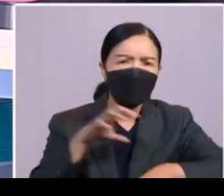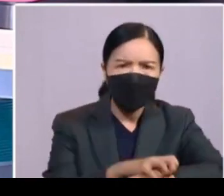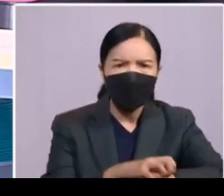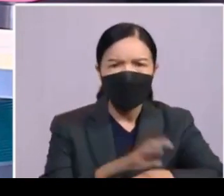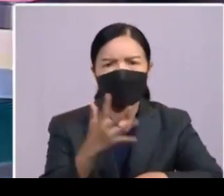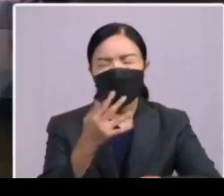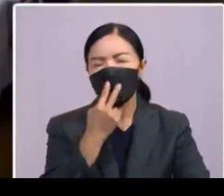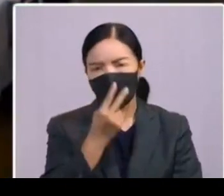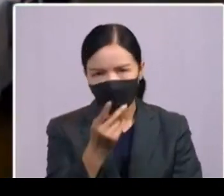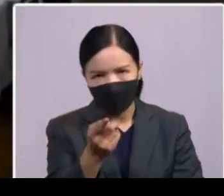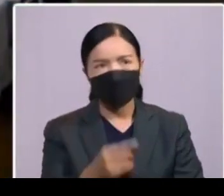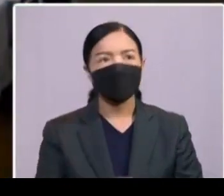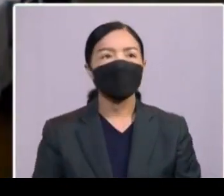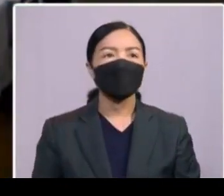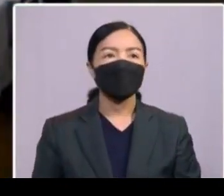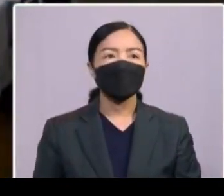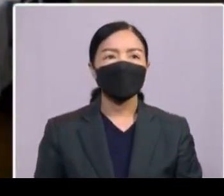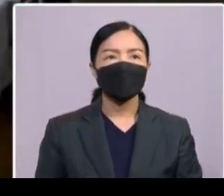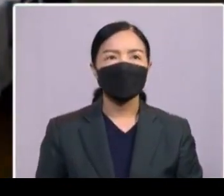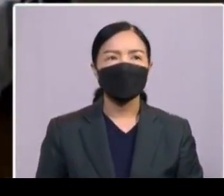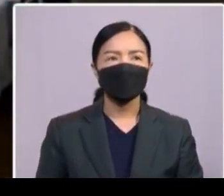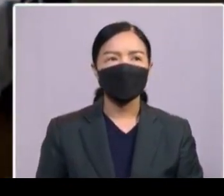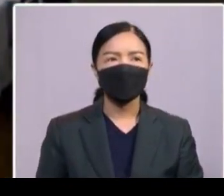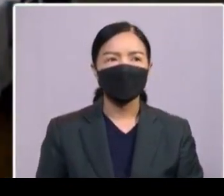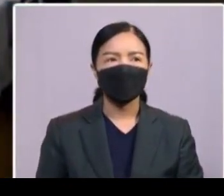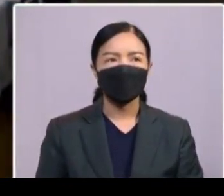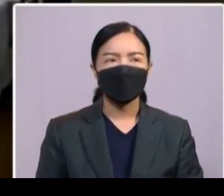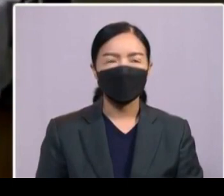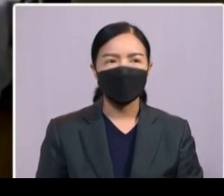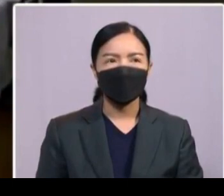กิดขึ้นนะคะไปดูภาพกันหน่อยค่ะ